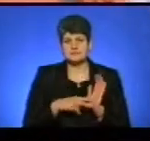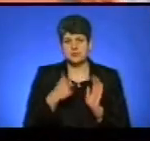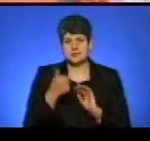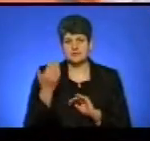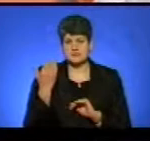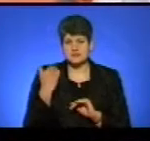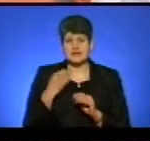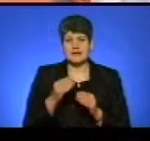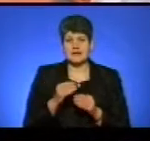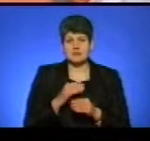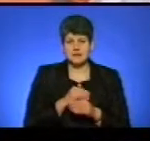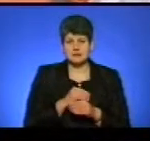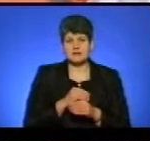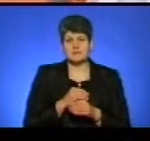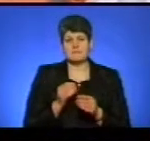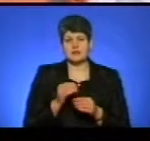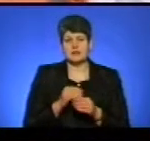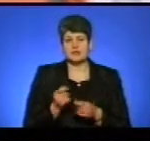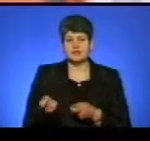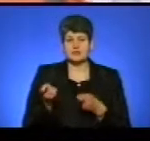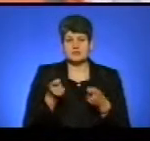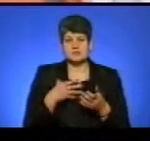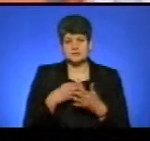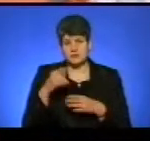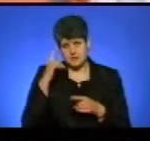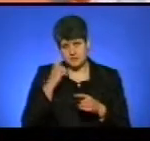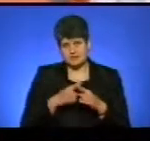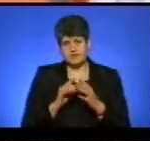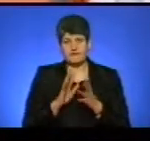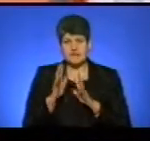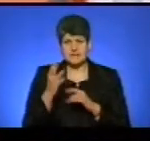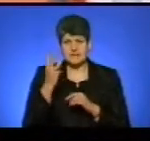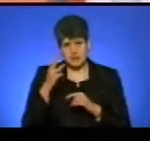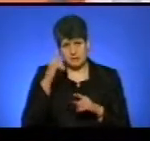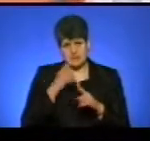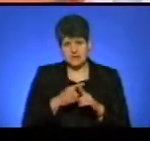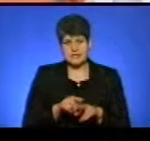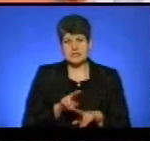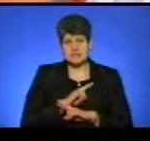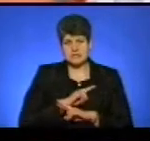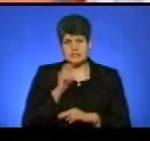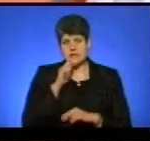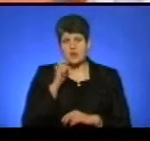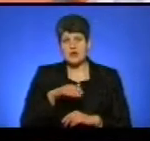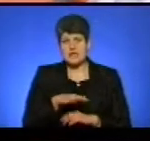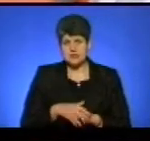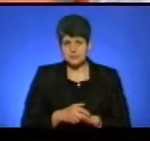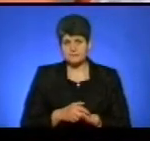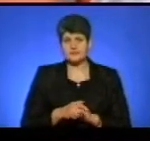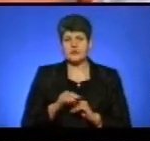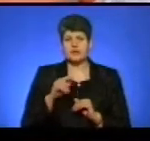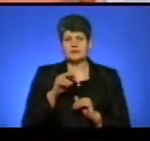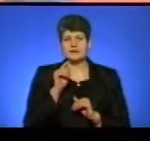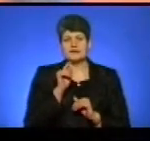пироги і носила своїм братам до лісу. 3 брати в неї загинуло за Україну. І ходила вона в